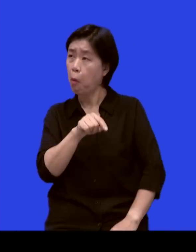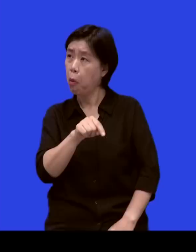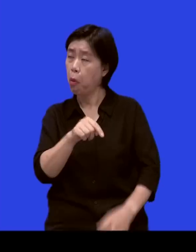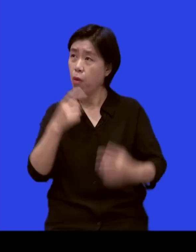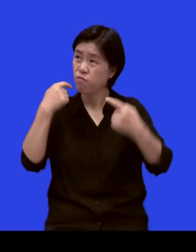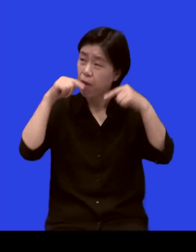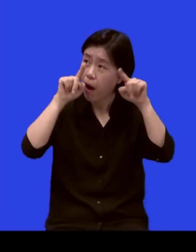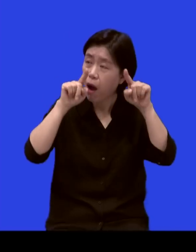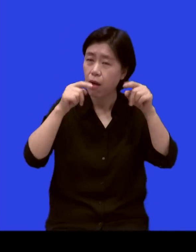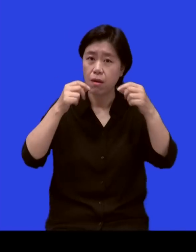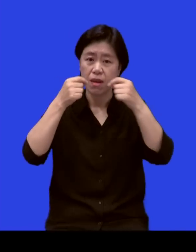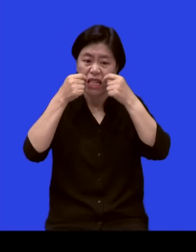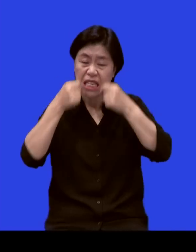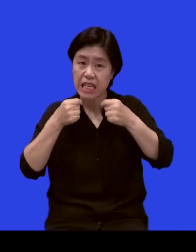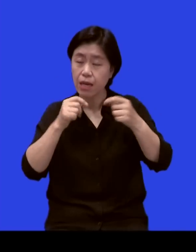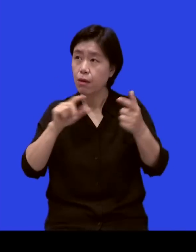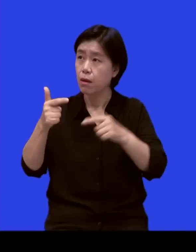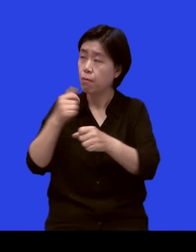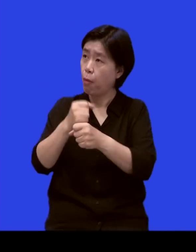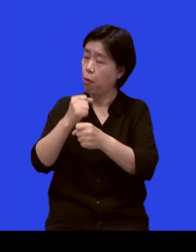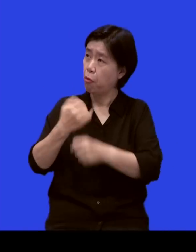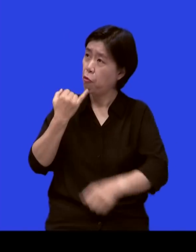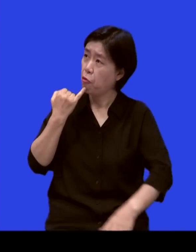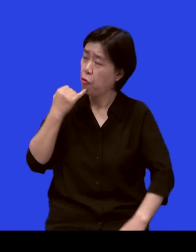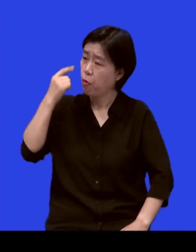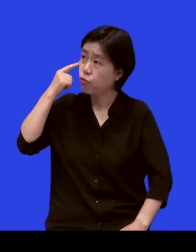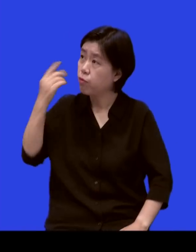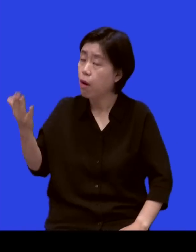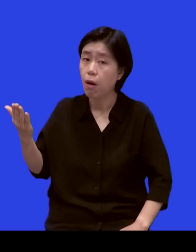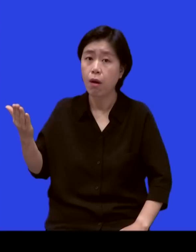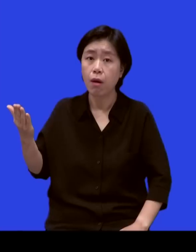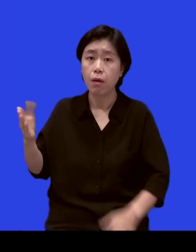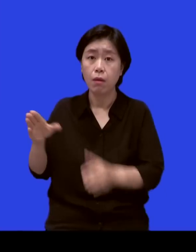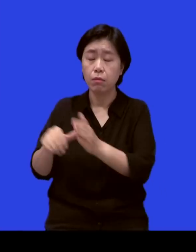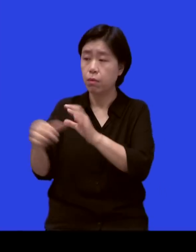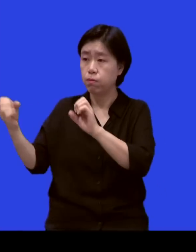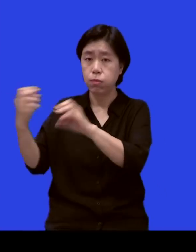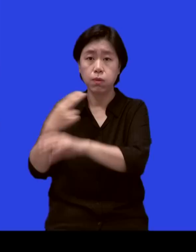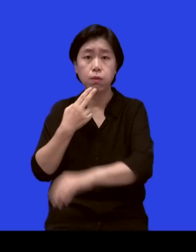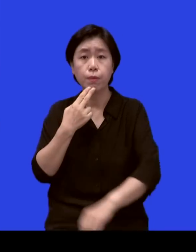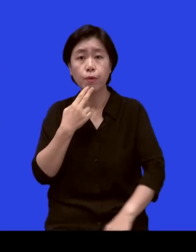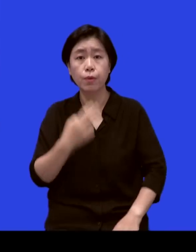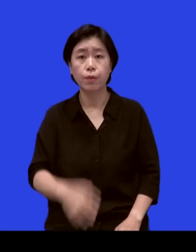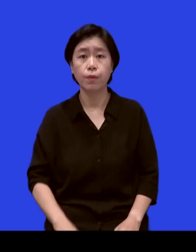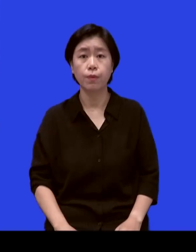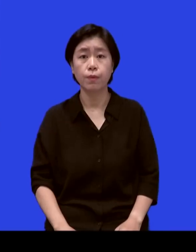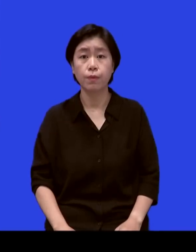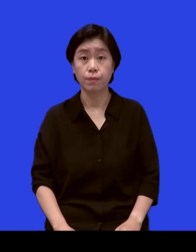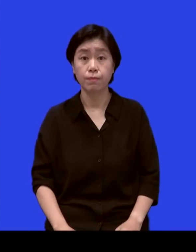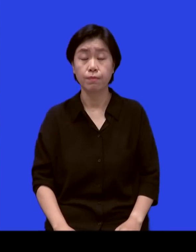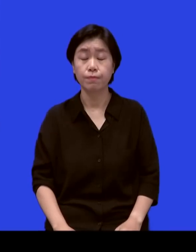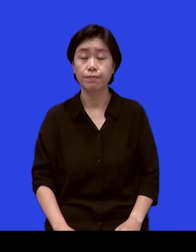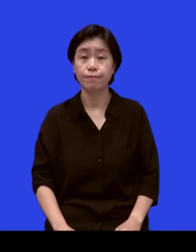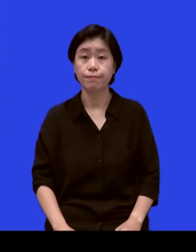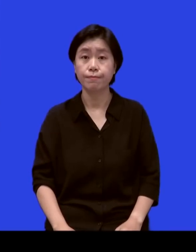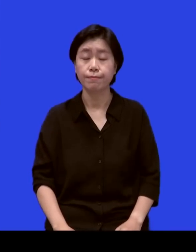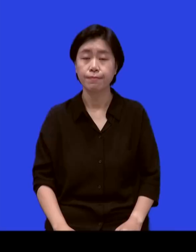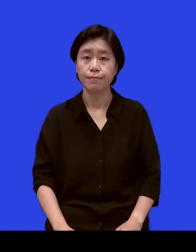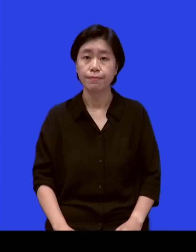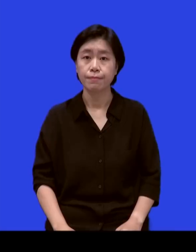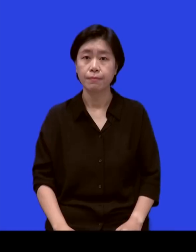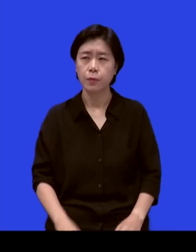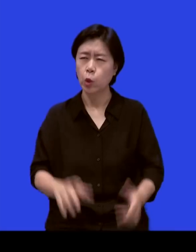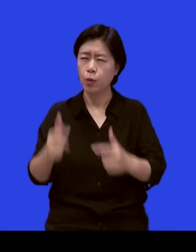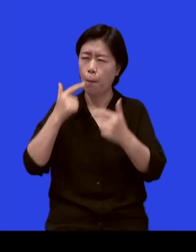느낌, 뭔가 감동이. 그러니까 예를 들어 그만둬라 뭐 그런 뭔가 왔으면 처음에 제가 디자인 준 것처럼